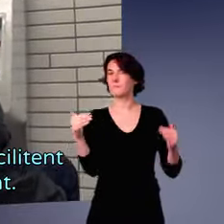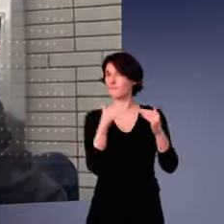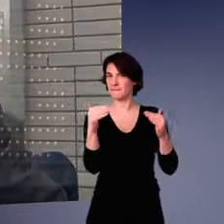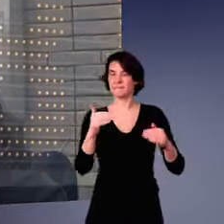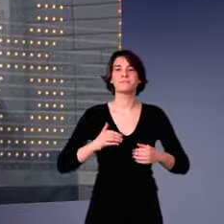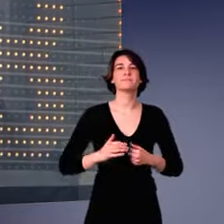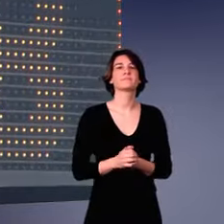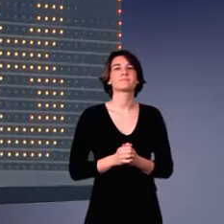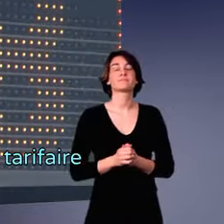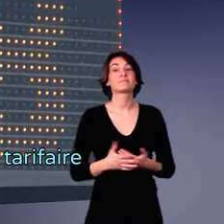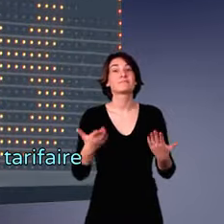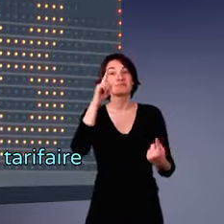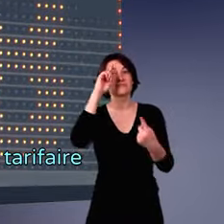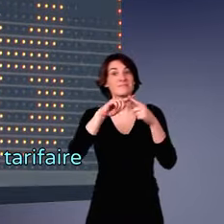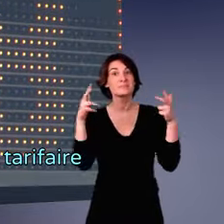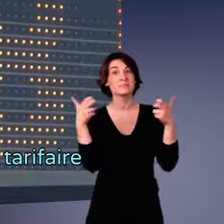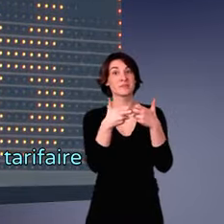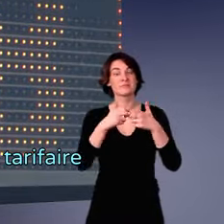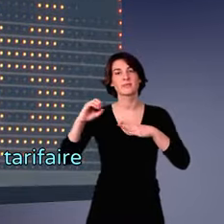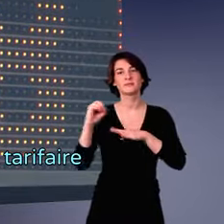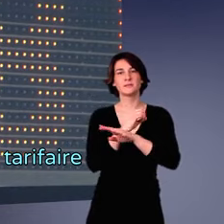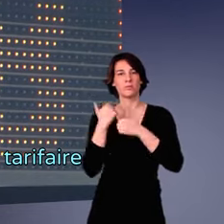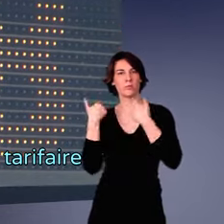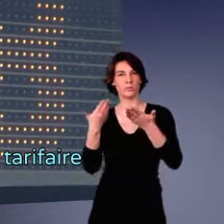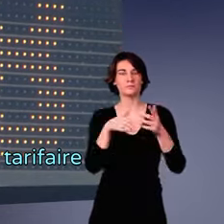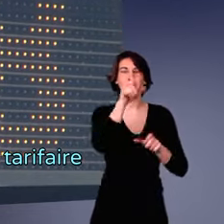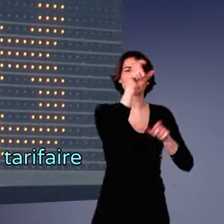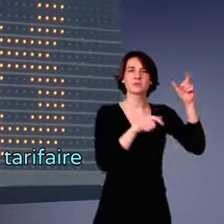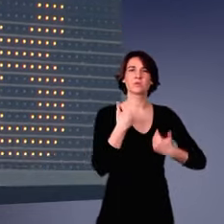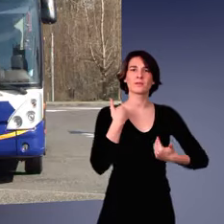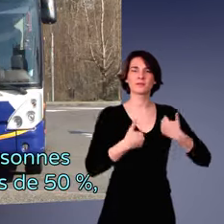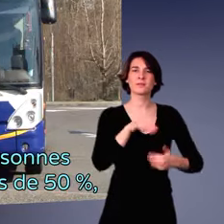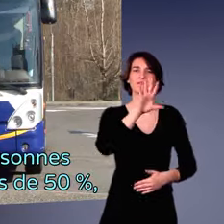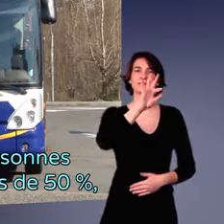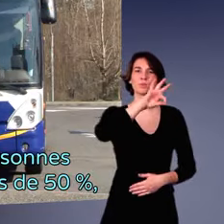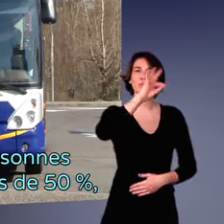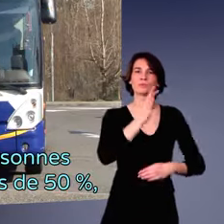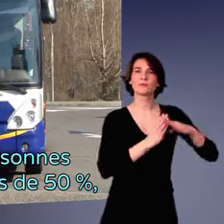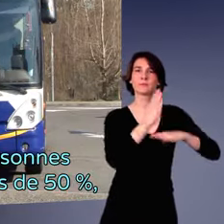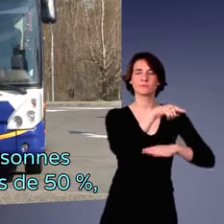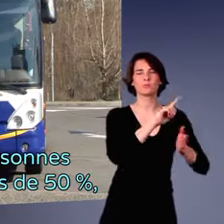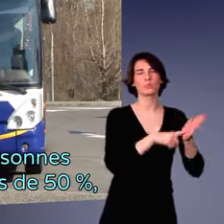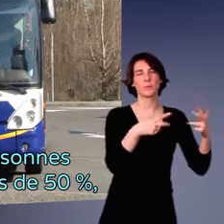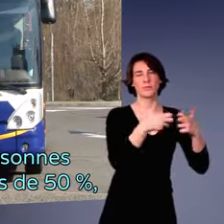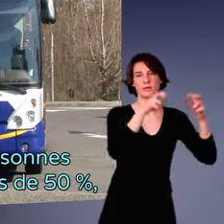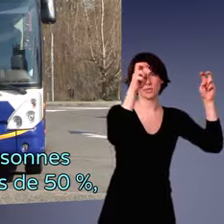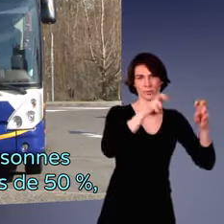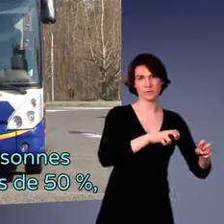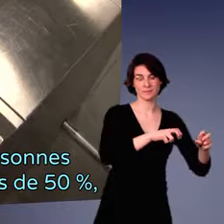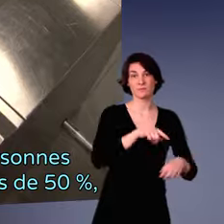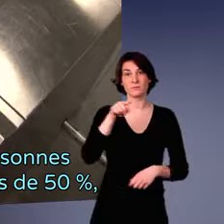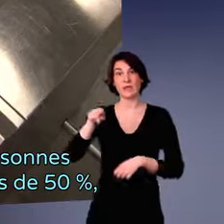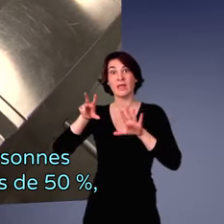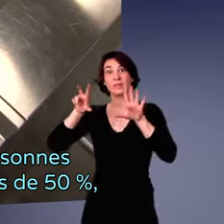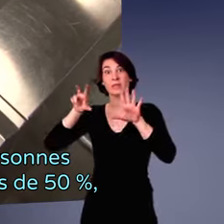déplacement en menant enfin une politique tarifaire elle aussi adaptée des tarifs réduits pour les personnes ayant un